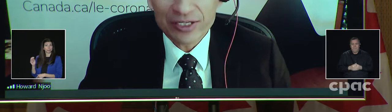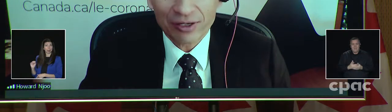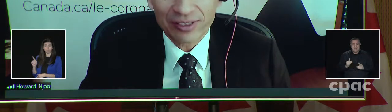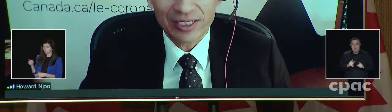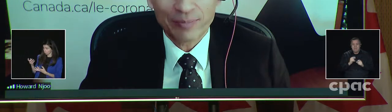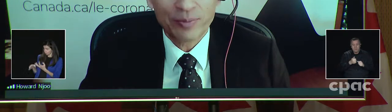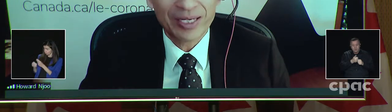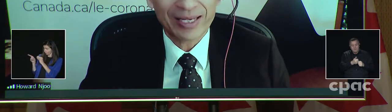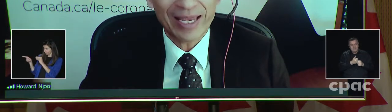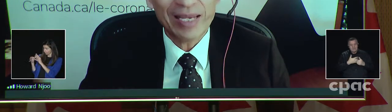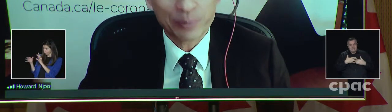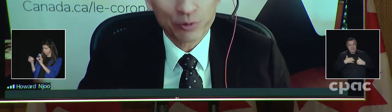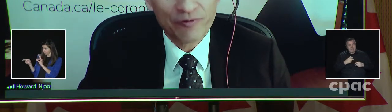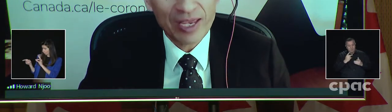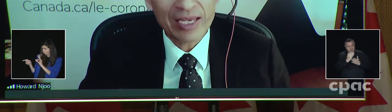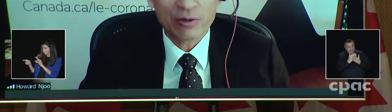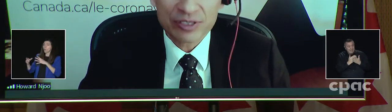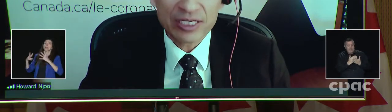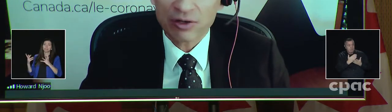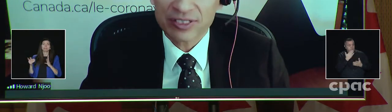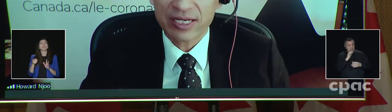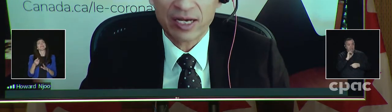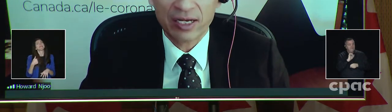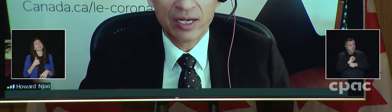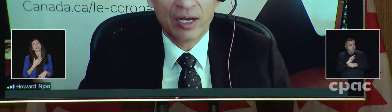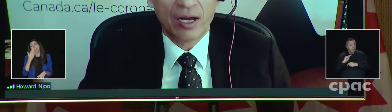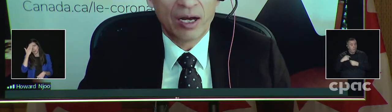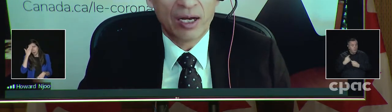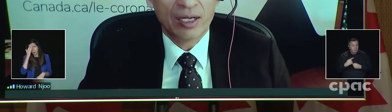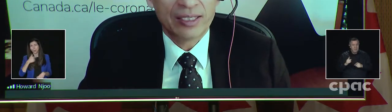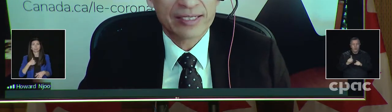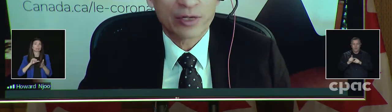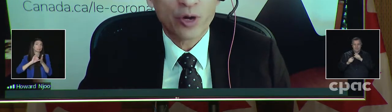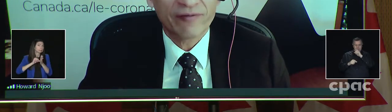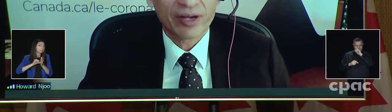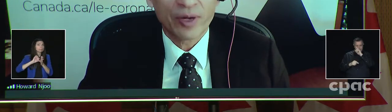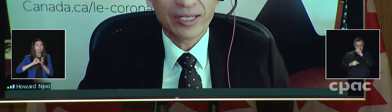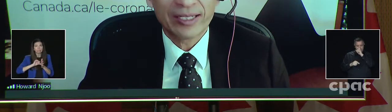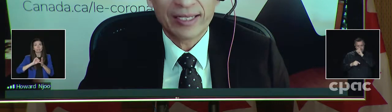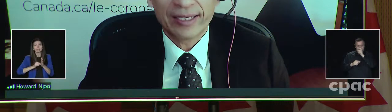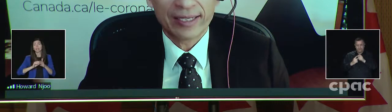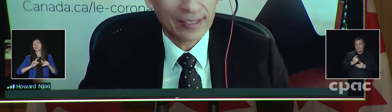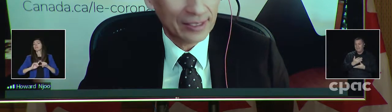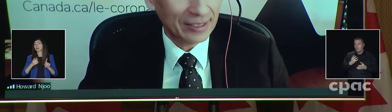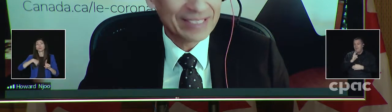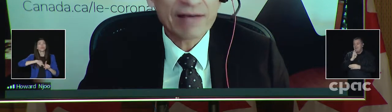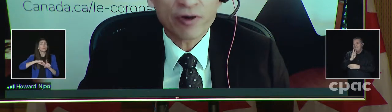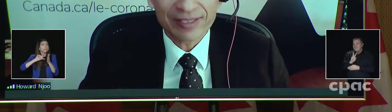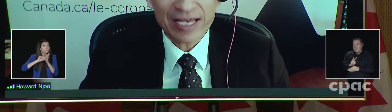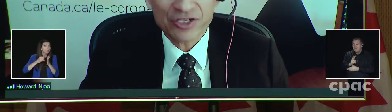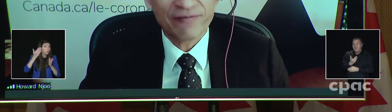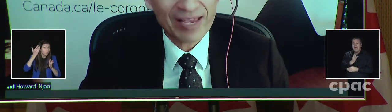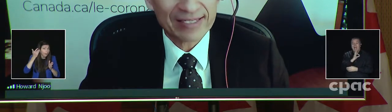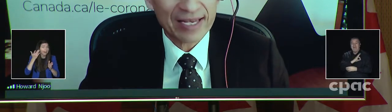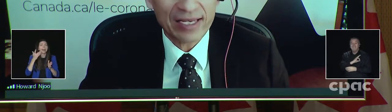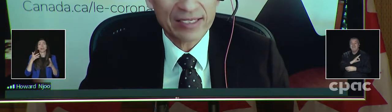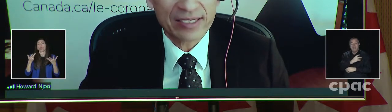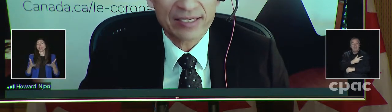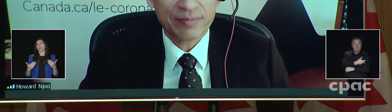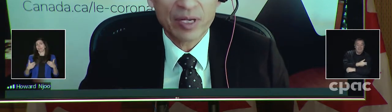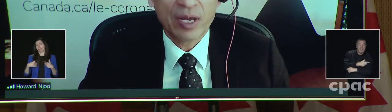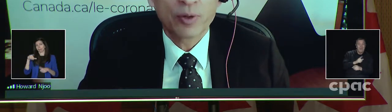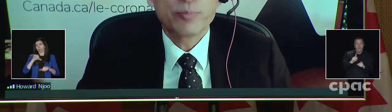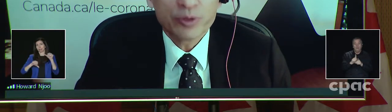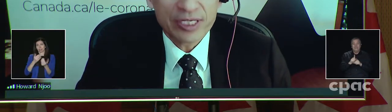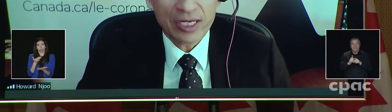mesures de santé publique éprouvées et aussi on sait c'est quoi vraiment les avantages des vaccins et